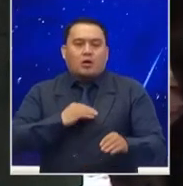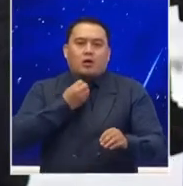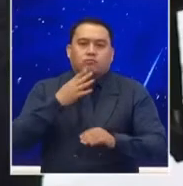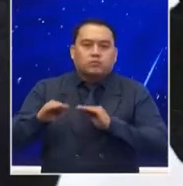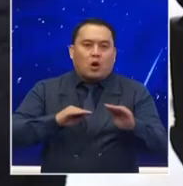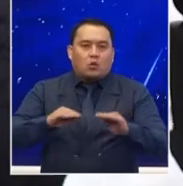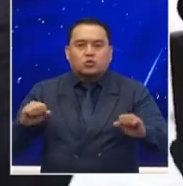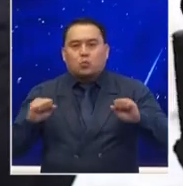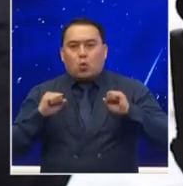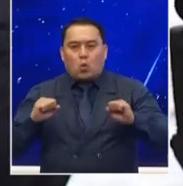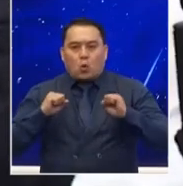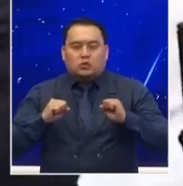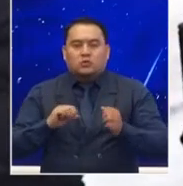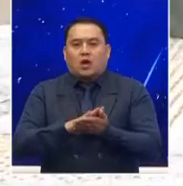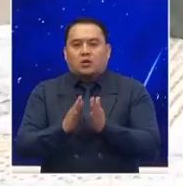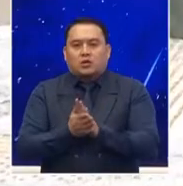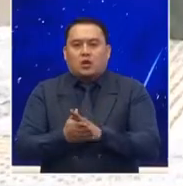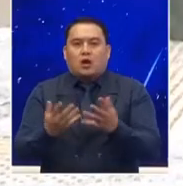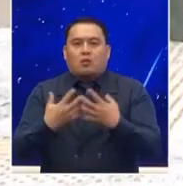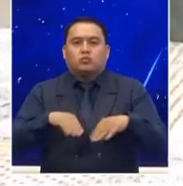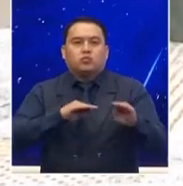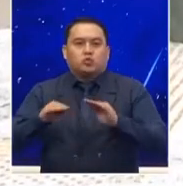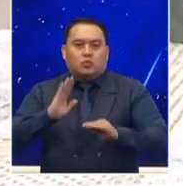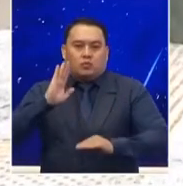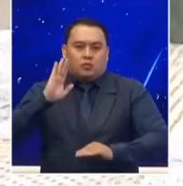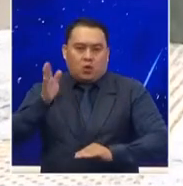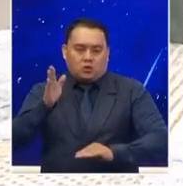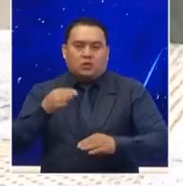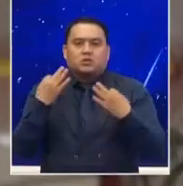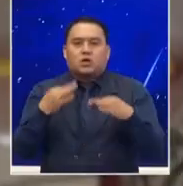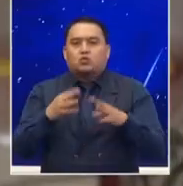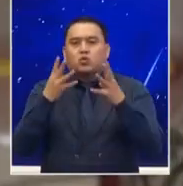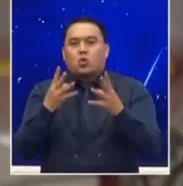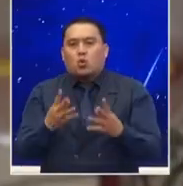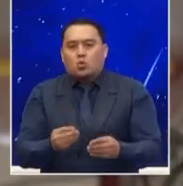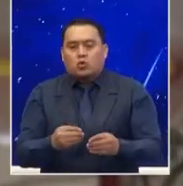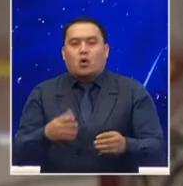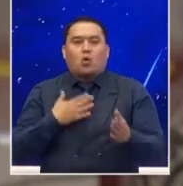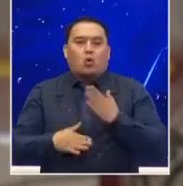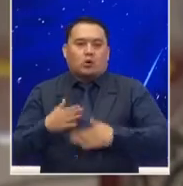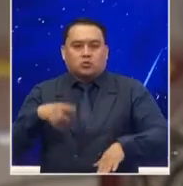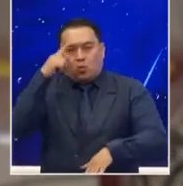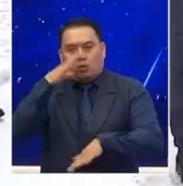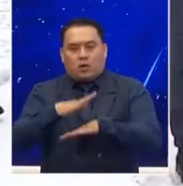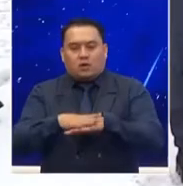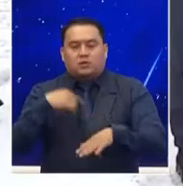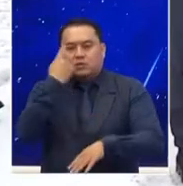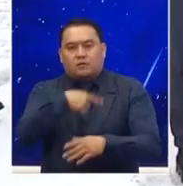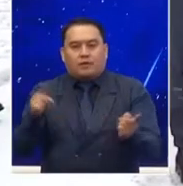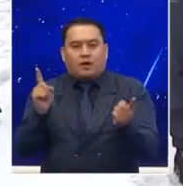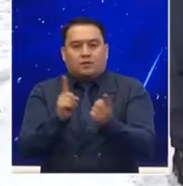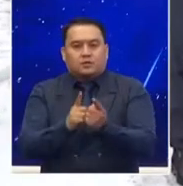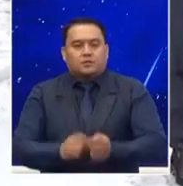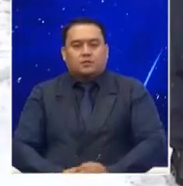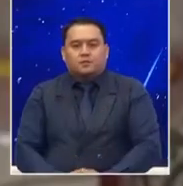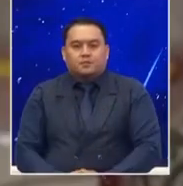абаттандырылып, спортпен шұғылдануға қажетті жабдықтар орнатылатын болады. Тәуелсіздік күні қарсаңындағы көп қуанышымен облыс әкімі Амандық Баталов